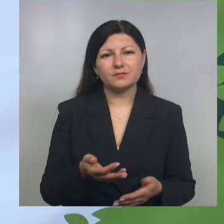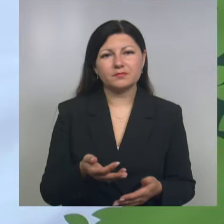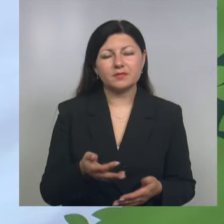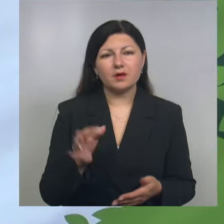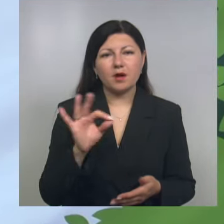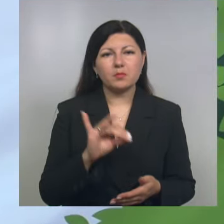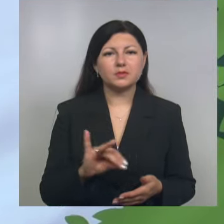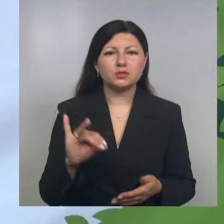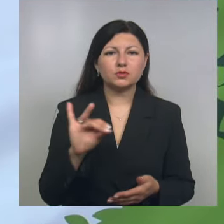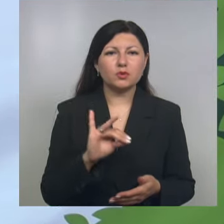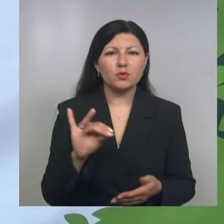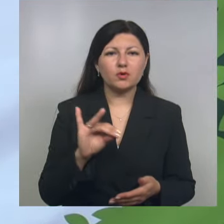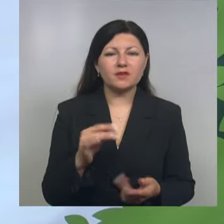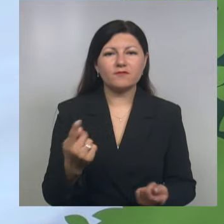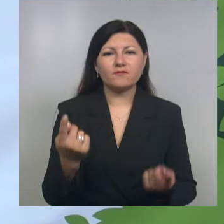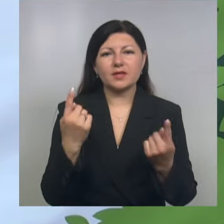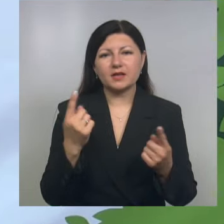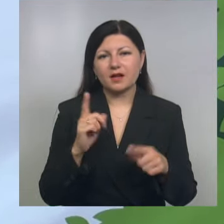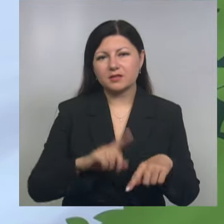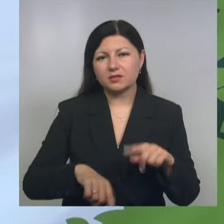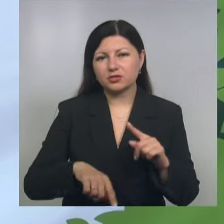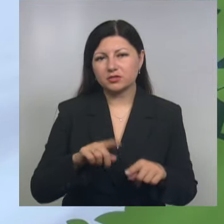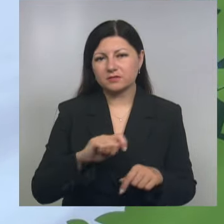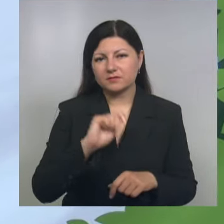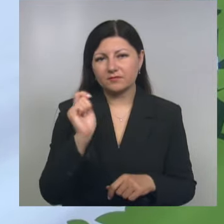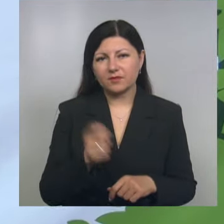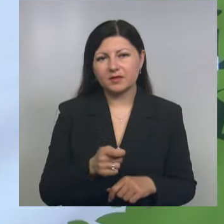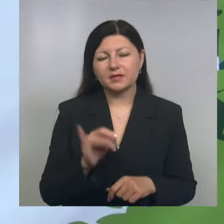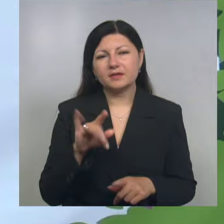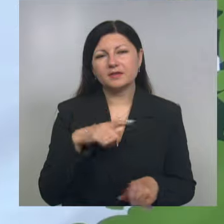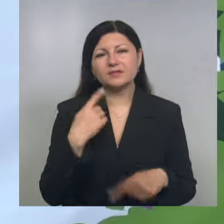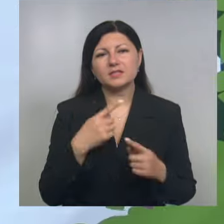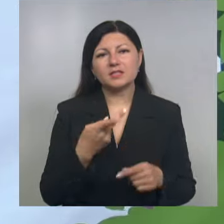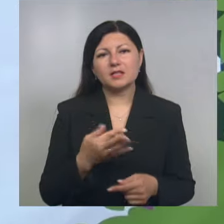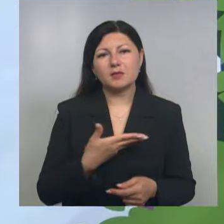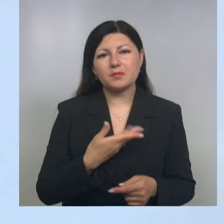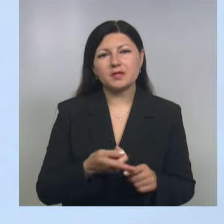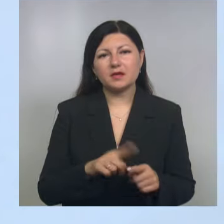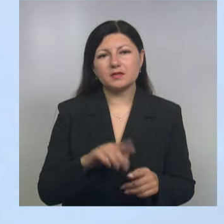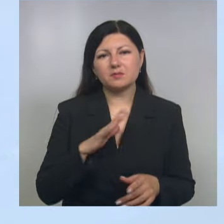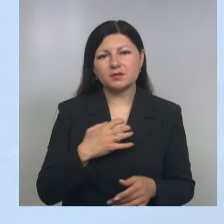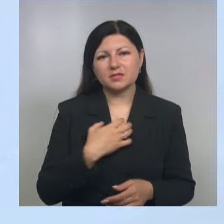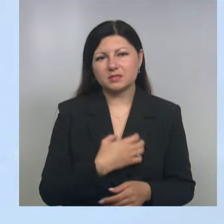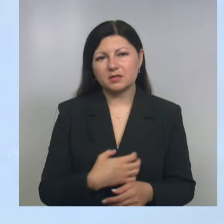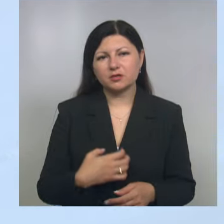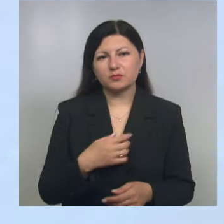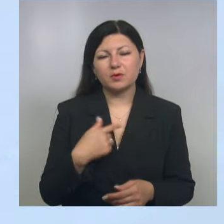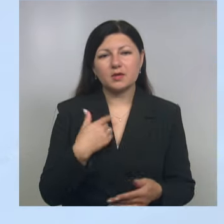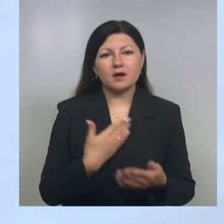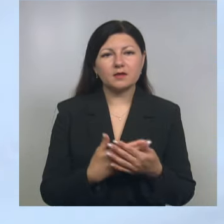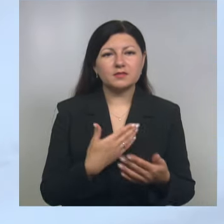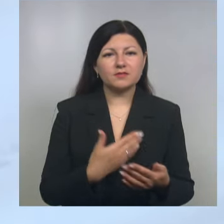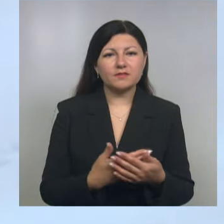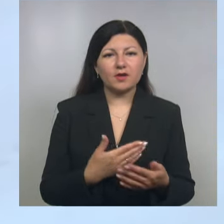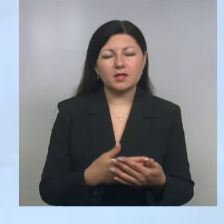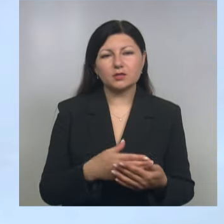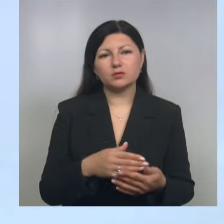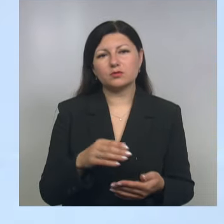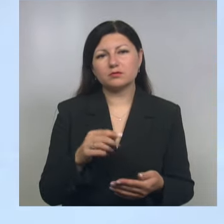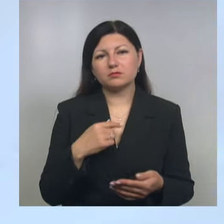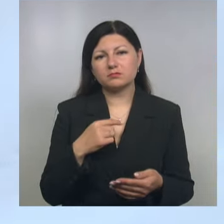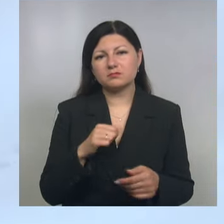об истории Великой Отечественной войны, и всегда для меня это было значимо. Я активный волонтер, поэтому я